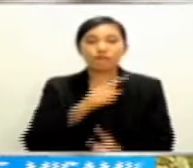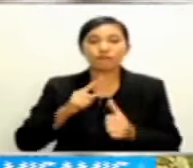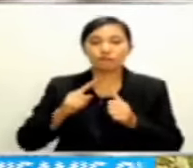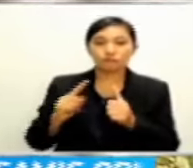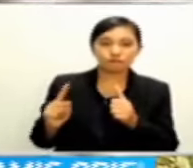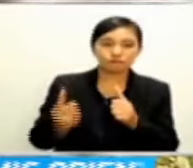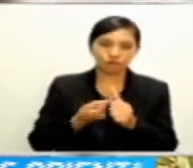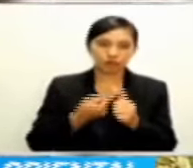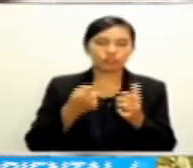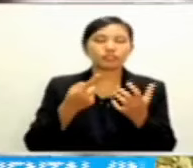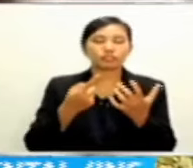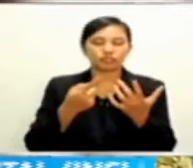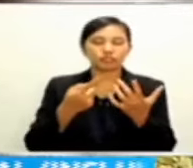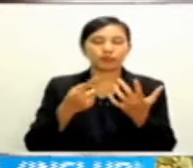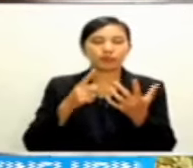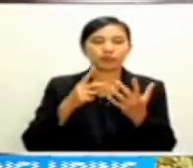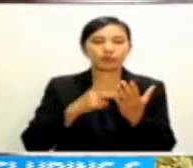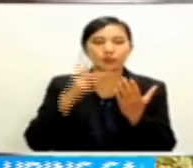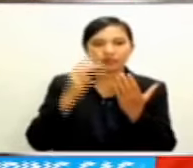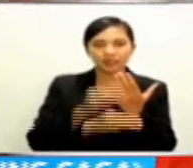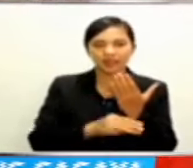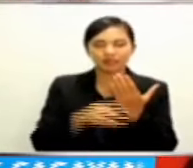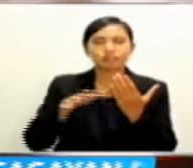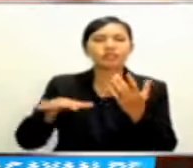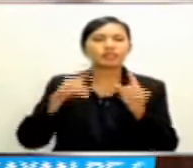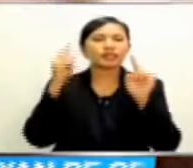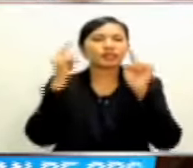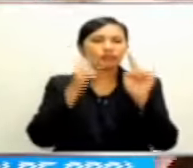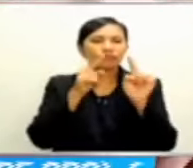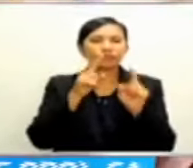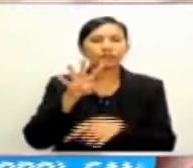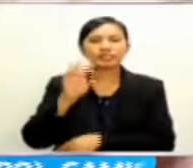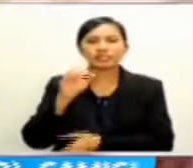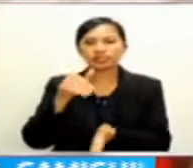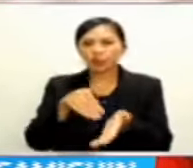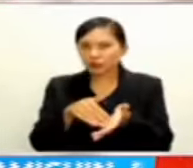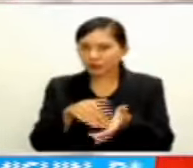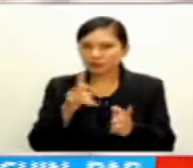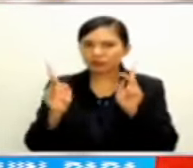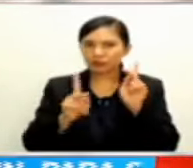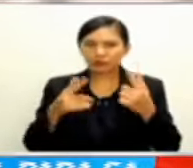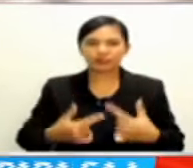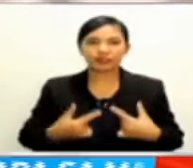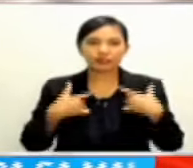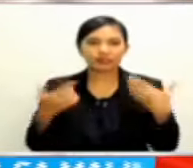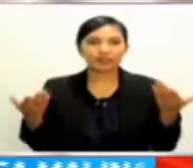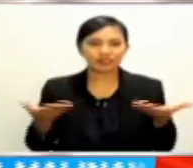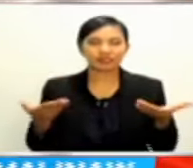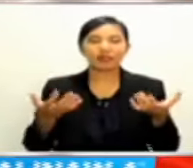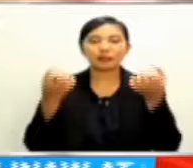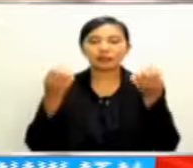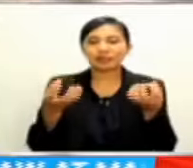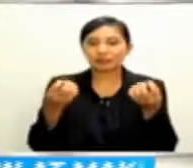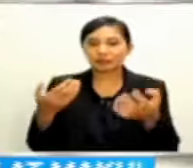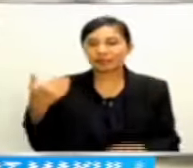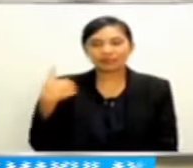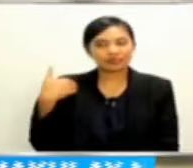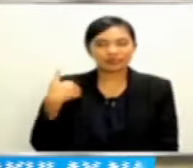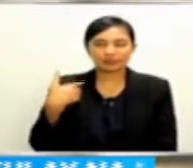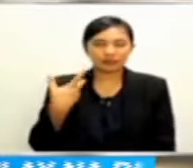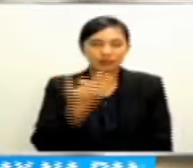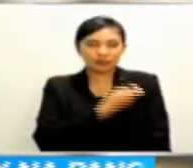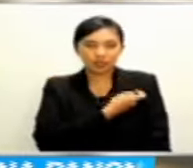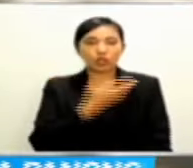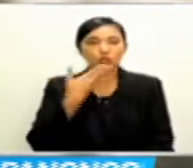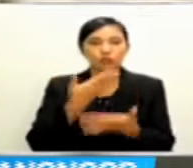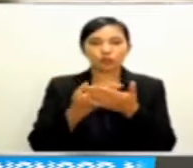40,000 na residente at workers sa ating pagtatanong sa mga empleyado rito marami pa nga ang hindi na babakunahan kaya magandang balita raw ang